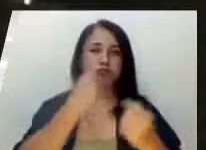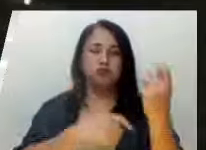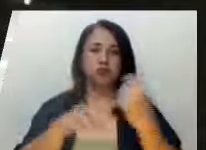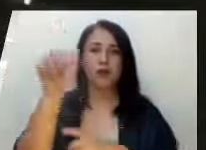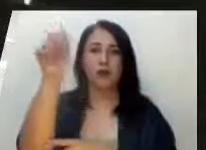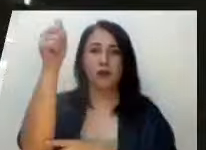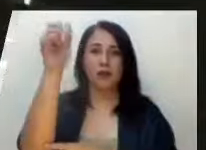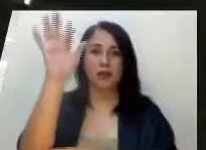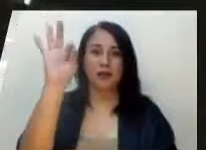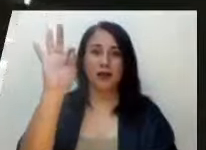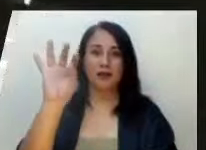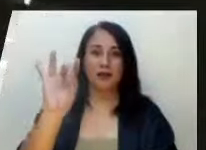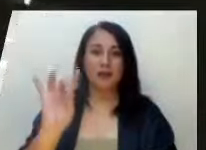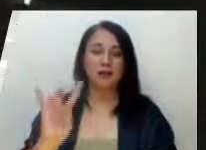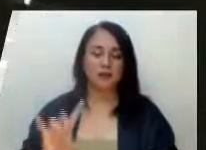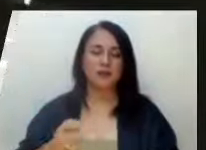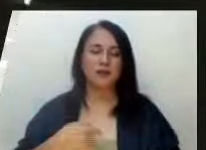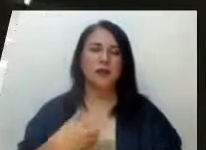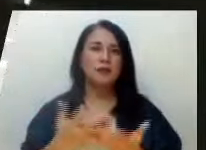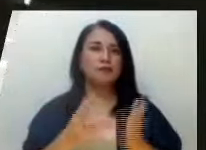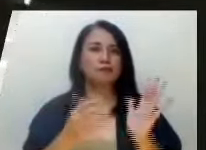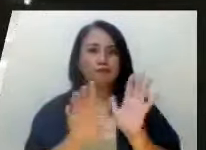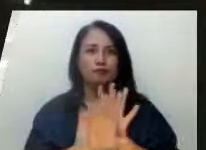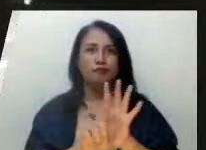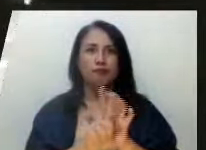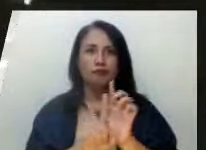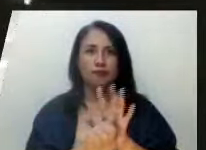mga giant torotot.